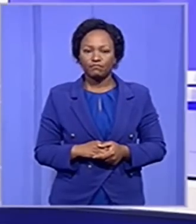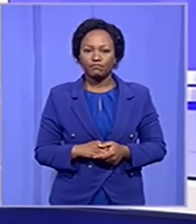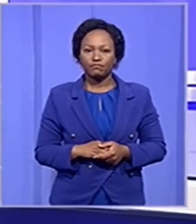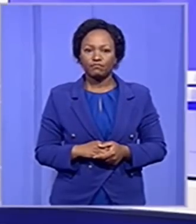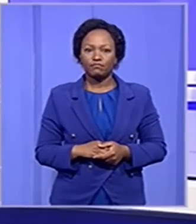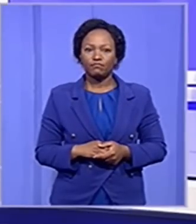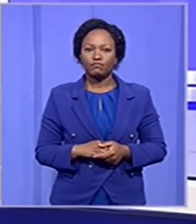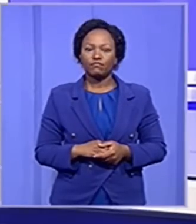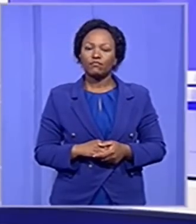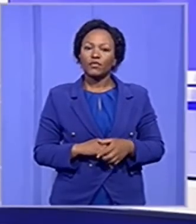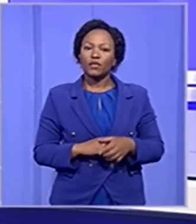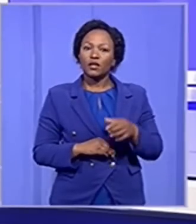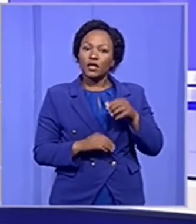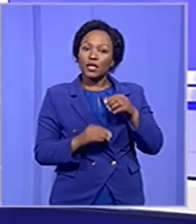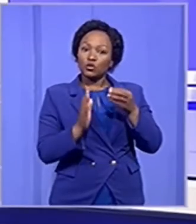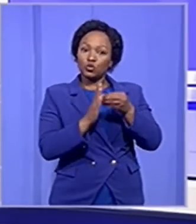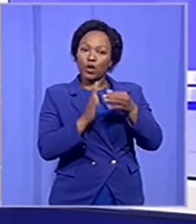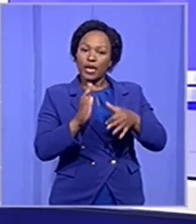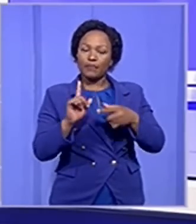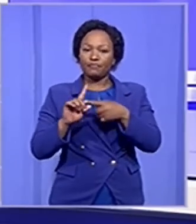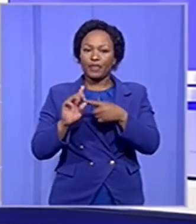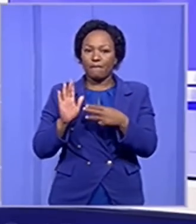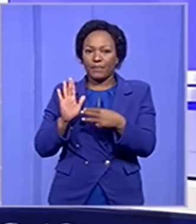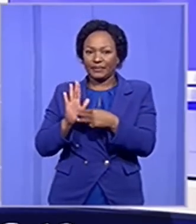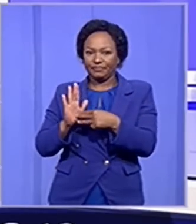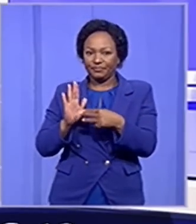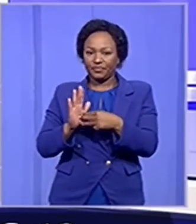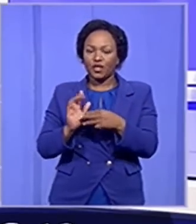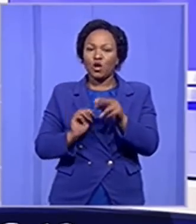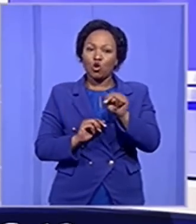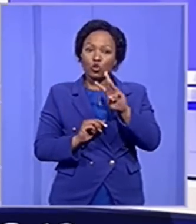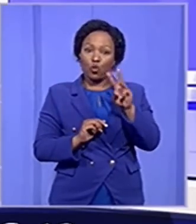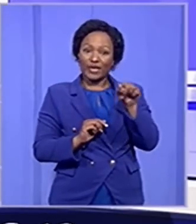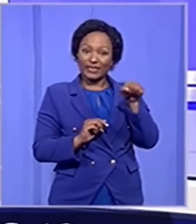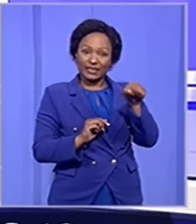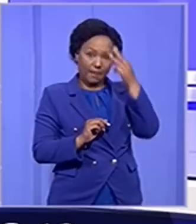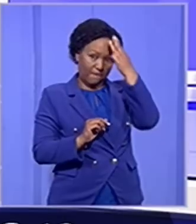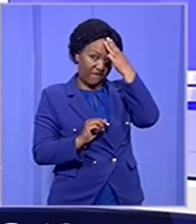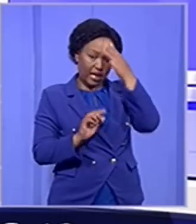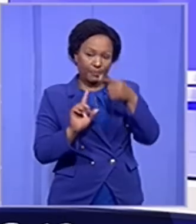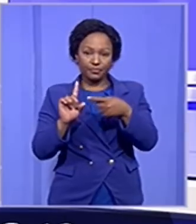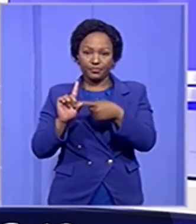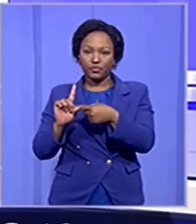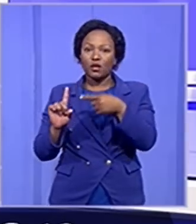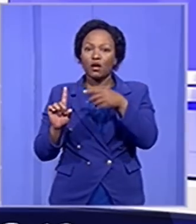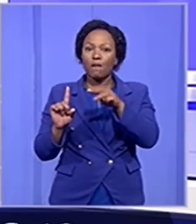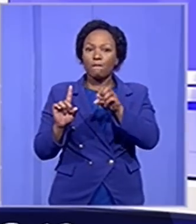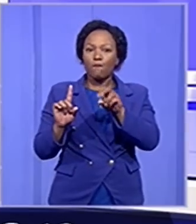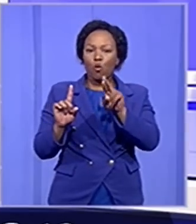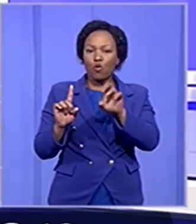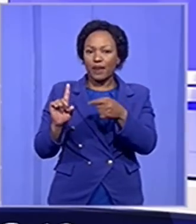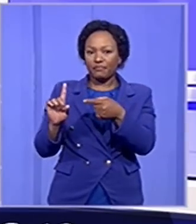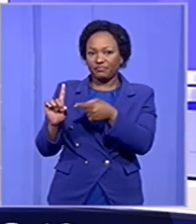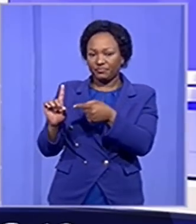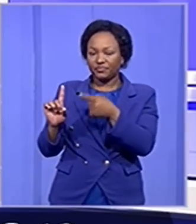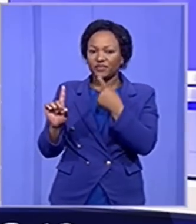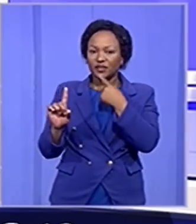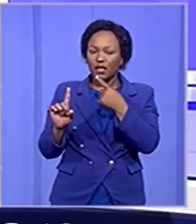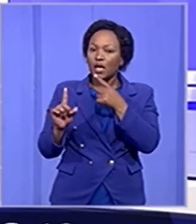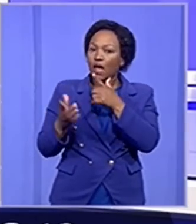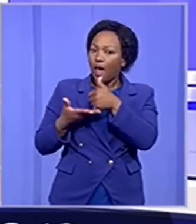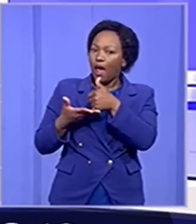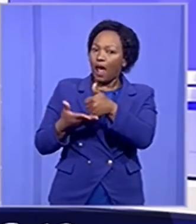Morutwana wa Marematlou kwa Mahikeng kwa Northwest go molemo Moreo o ne tota o bone thuso go tswa go Mosamaria